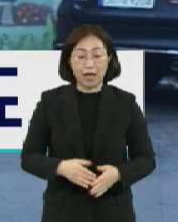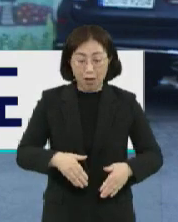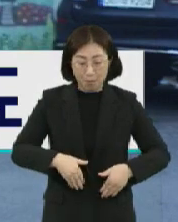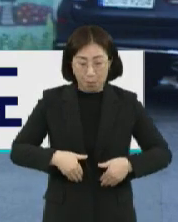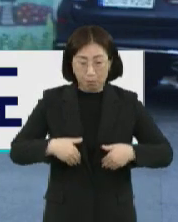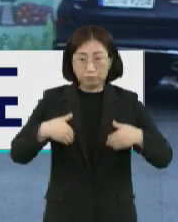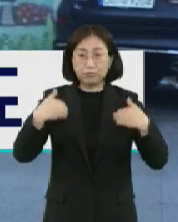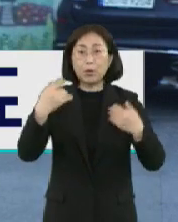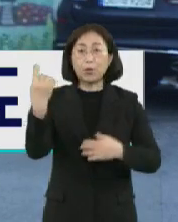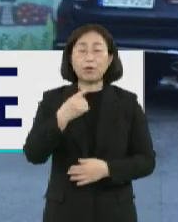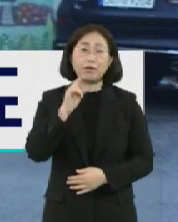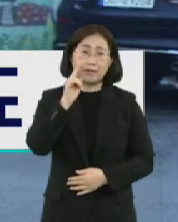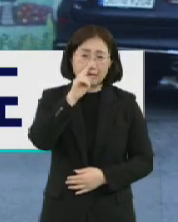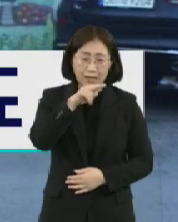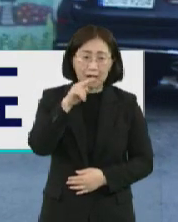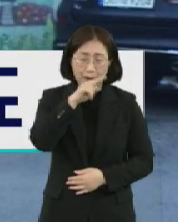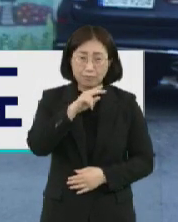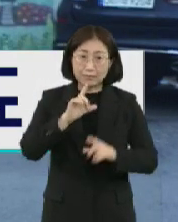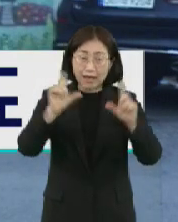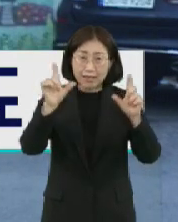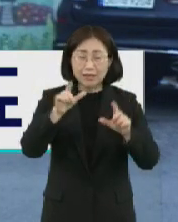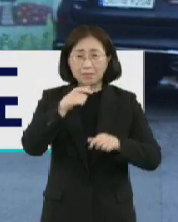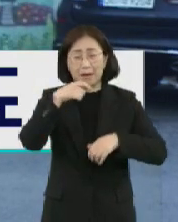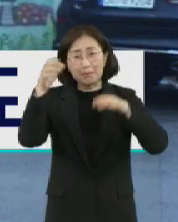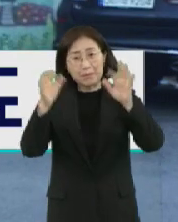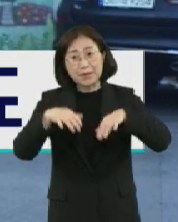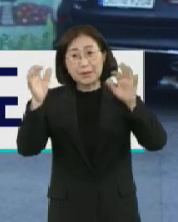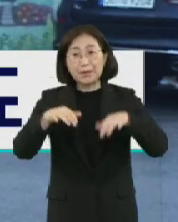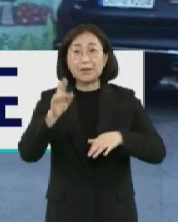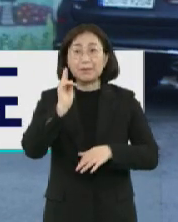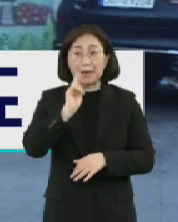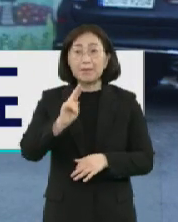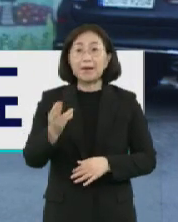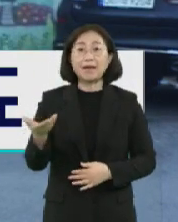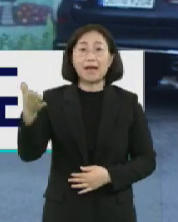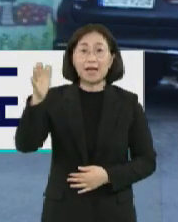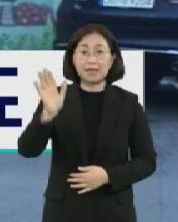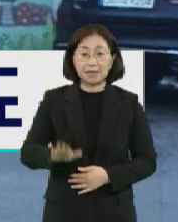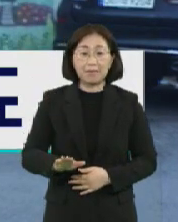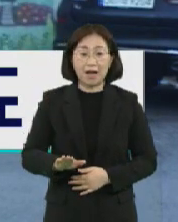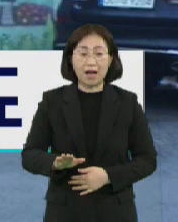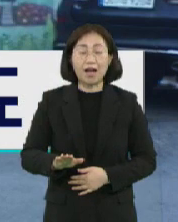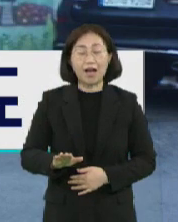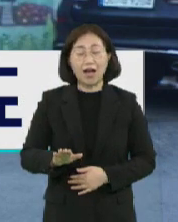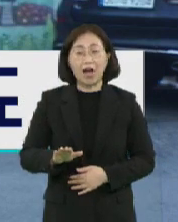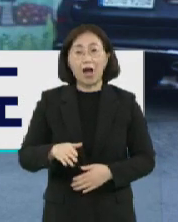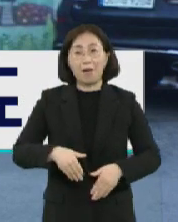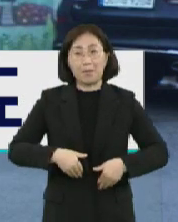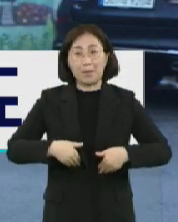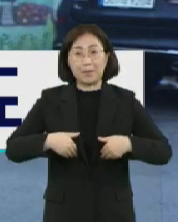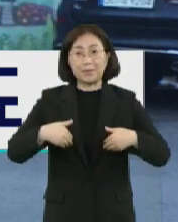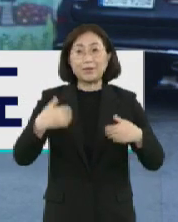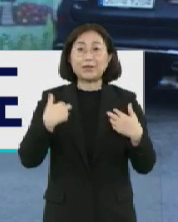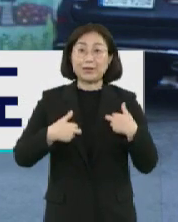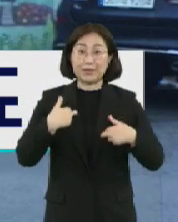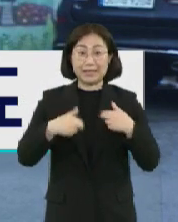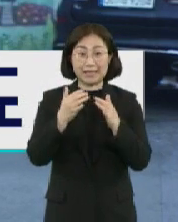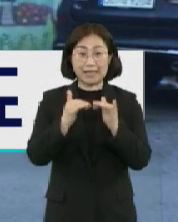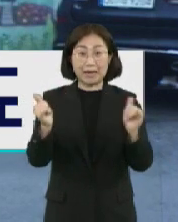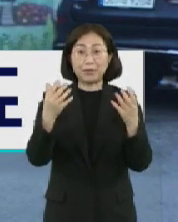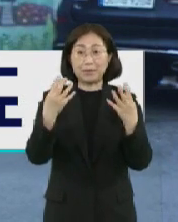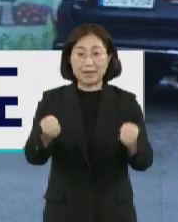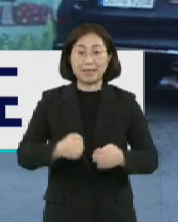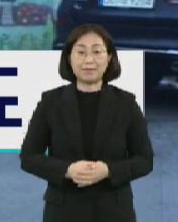보물 시대 마 듯 날씨는 비 바람을 불고 심술을 부렸지만 휴일을 맞아 성큼 다가선 봄을 즐기는 이들도 적지 않았습니다